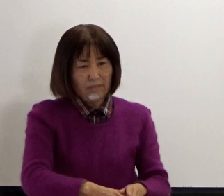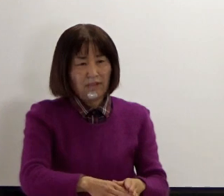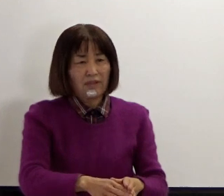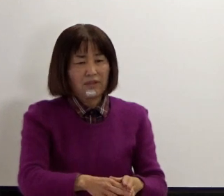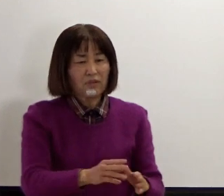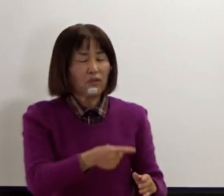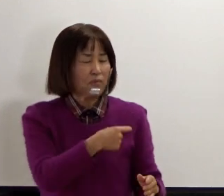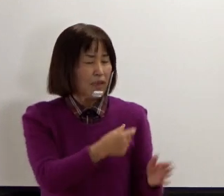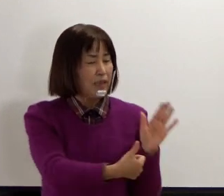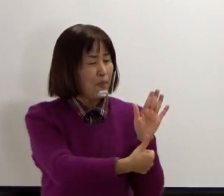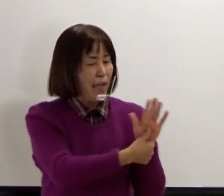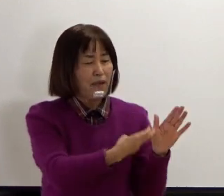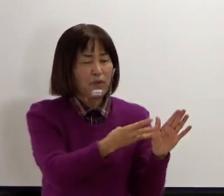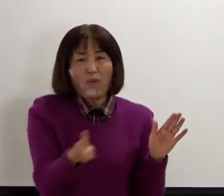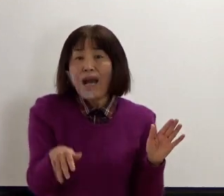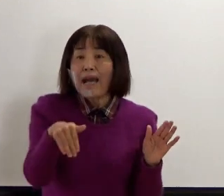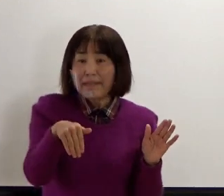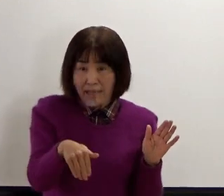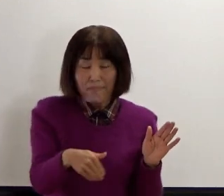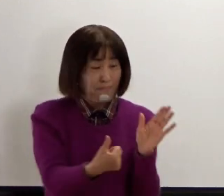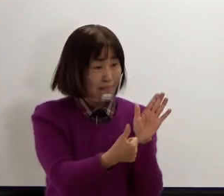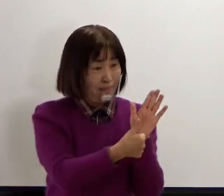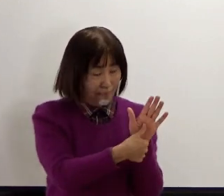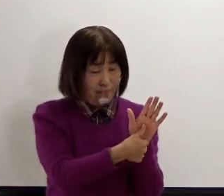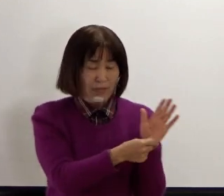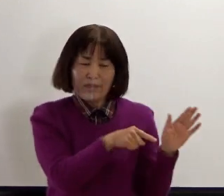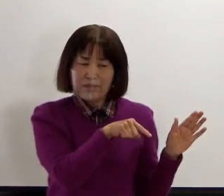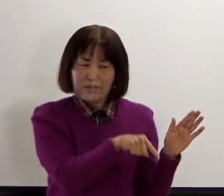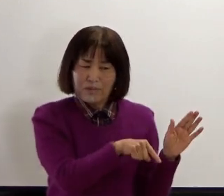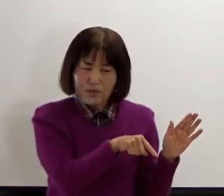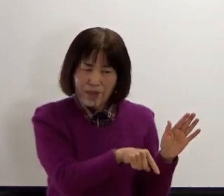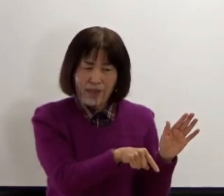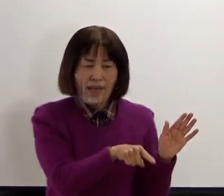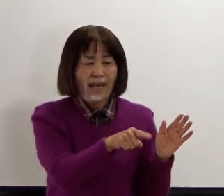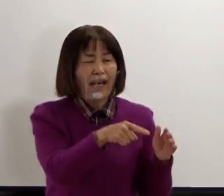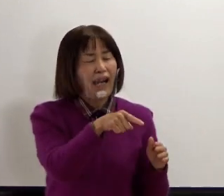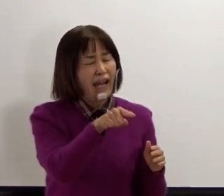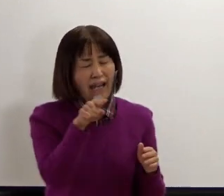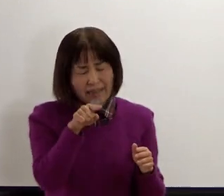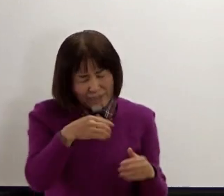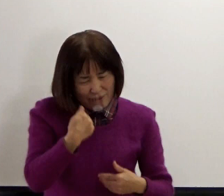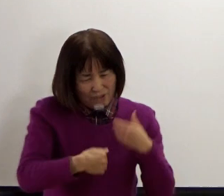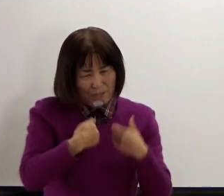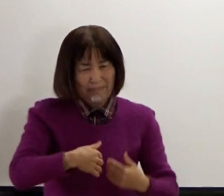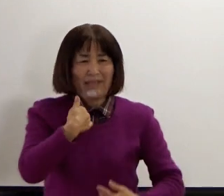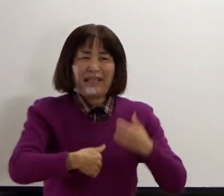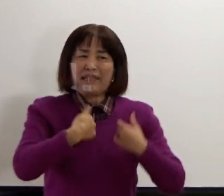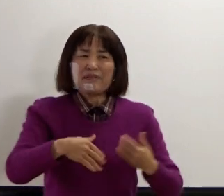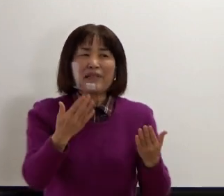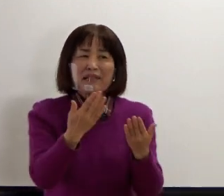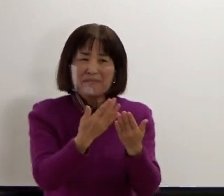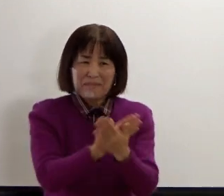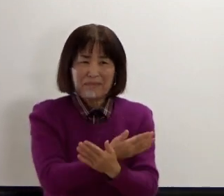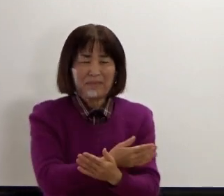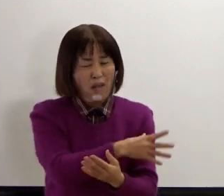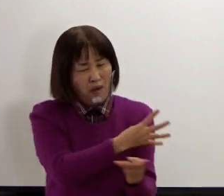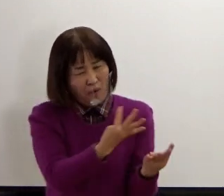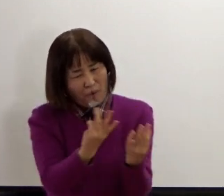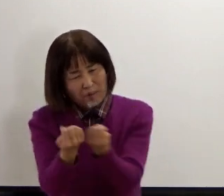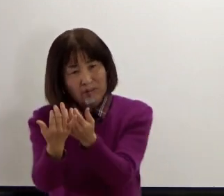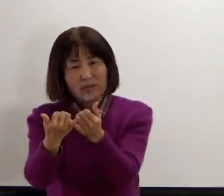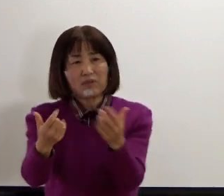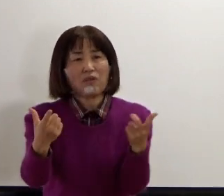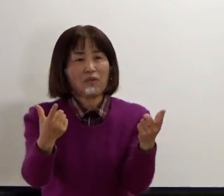は男の子を産む。その子をヨハネと名付けなさい。その子はあなたにとって喜びとな